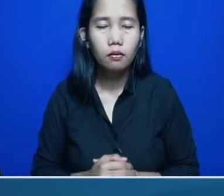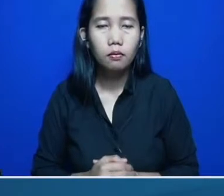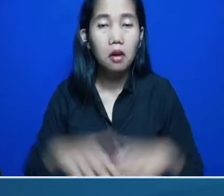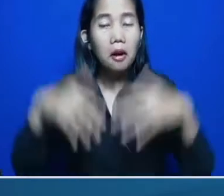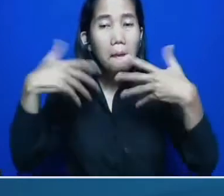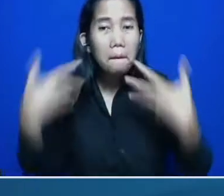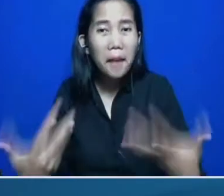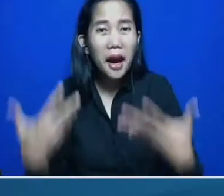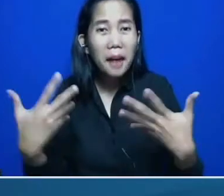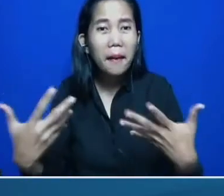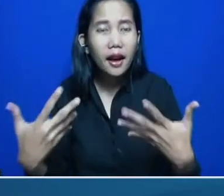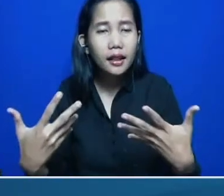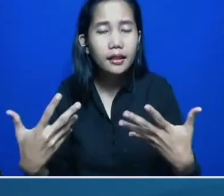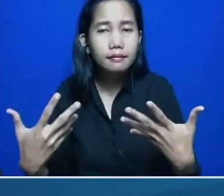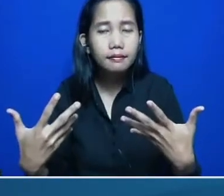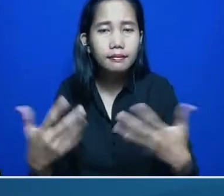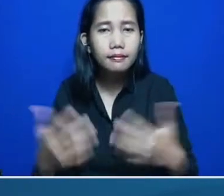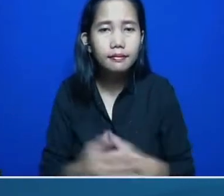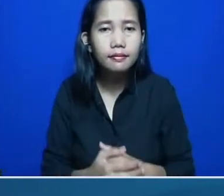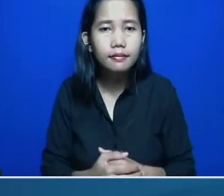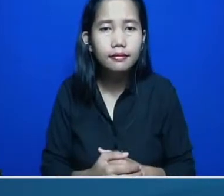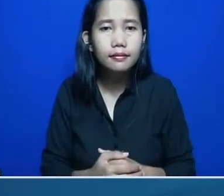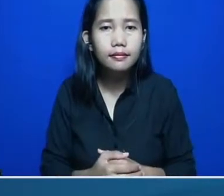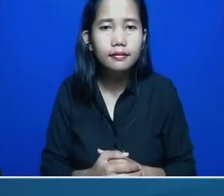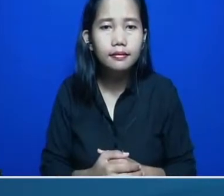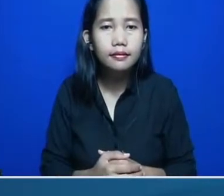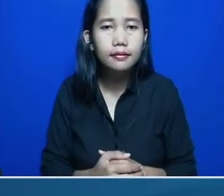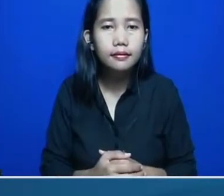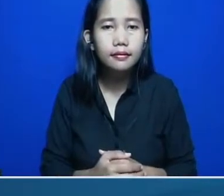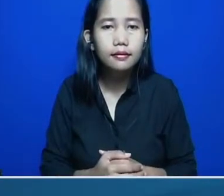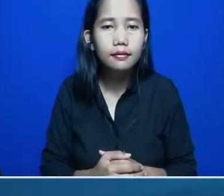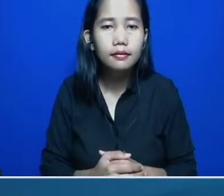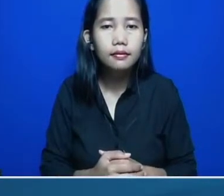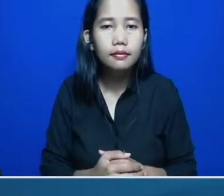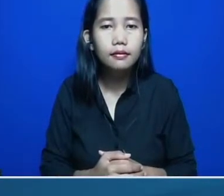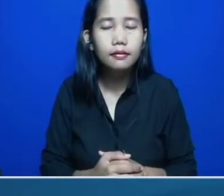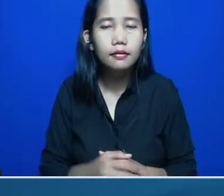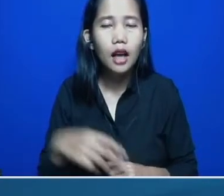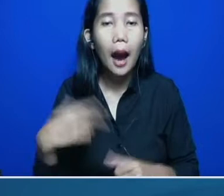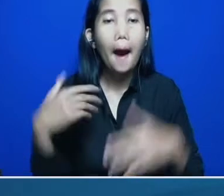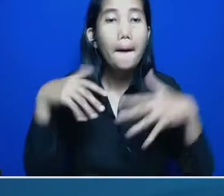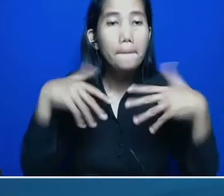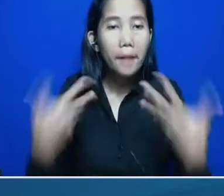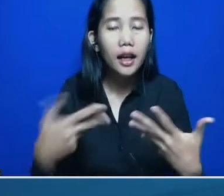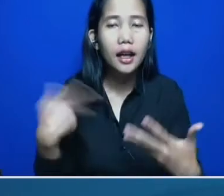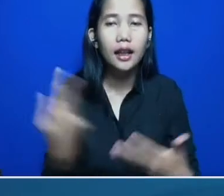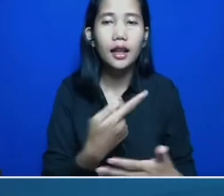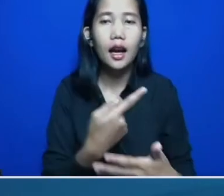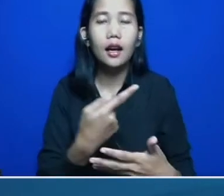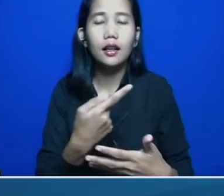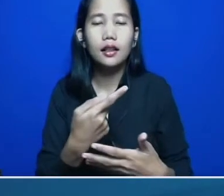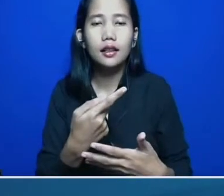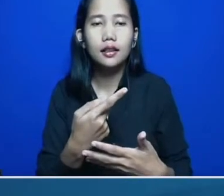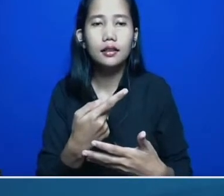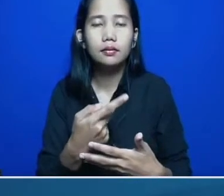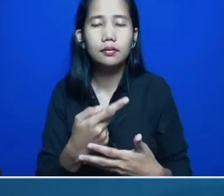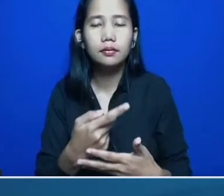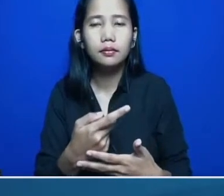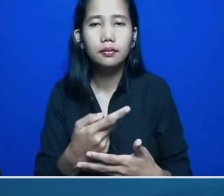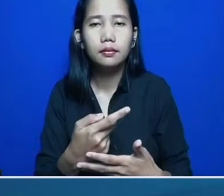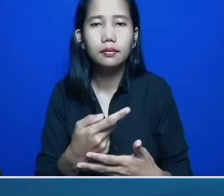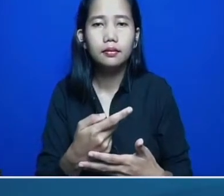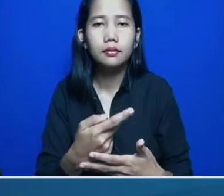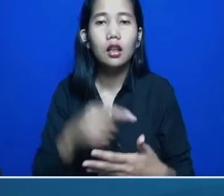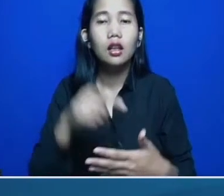mengerti apa yang kita makan apa yang kita minum mungkin jumlahnya sudah